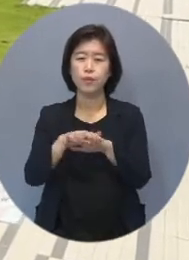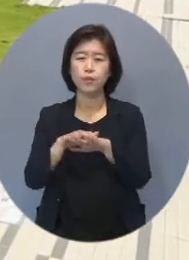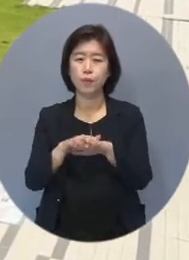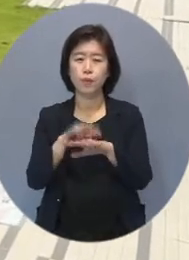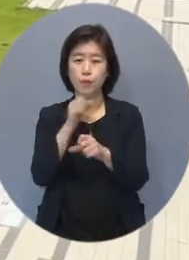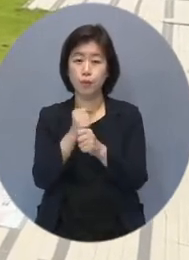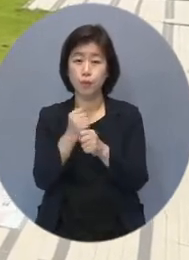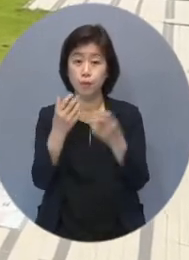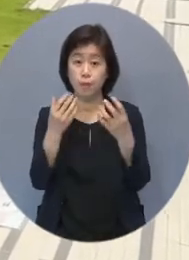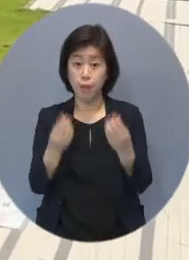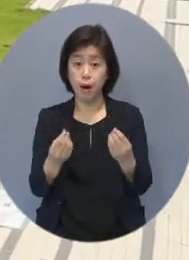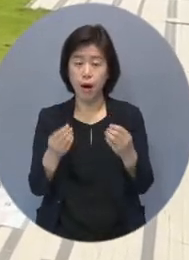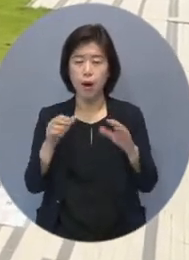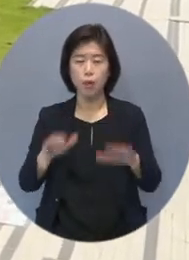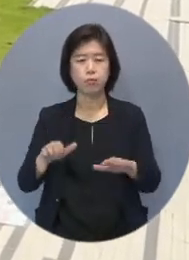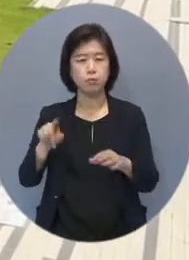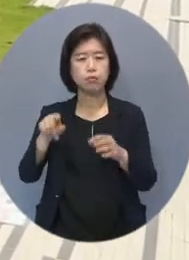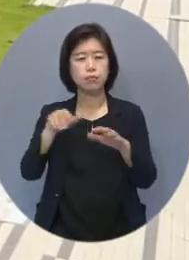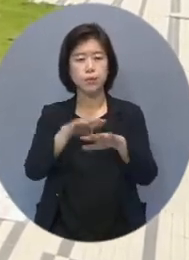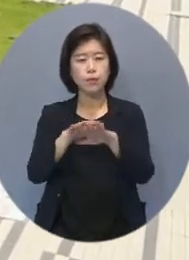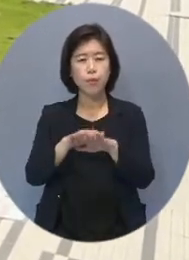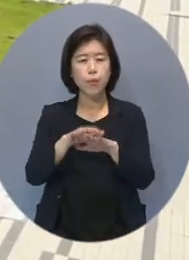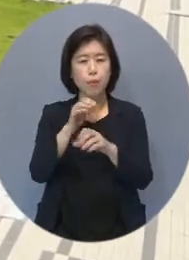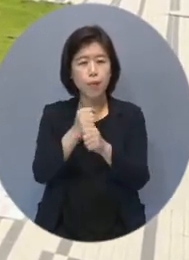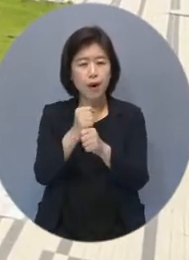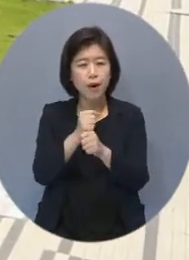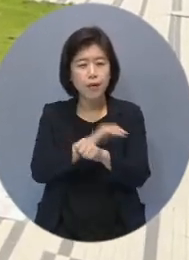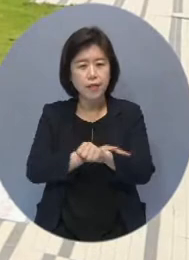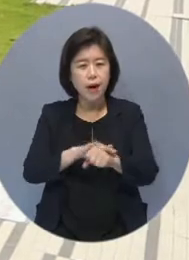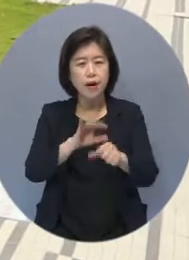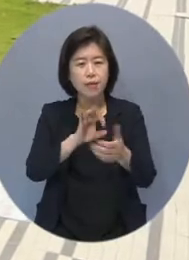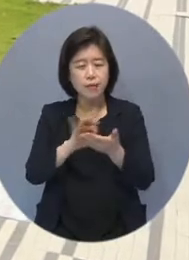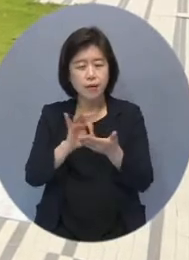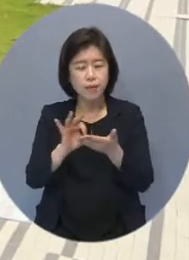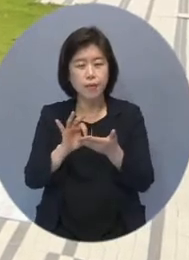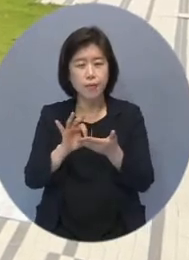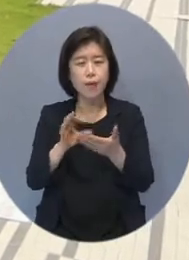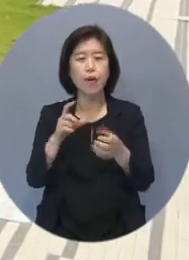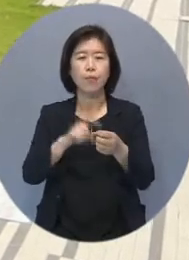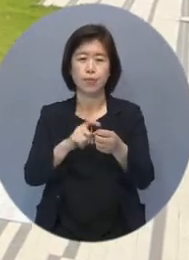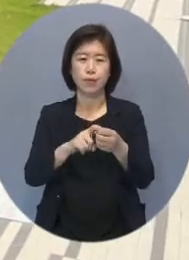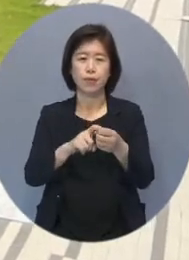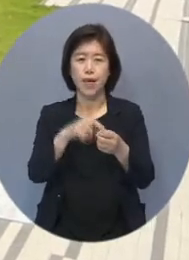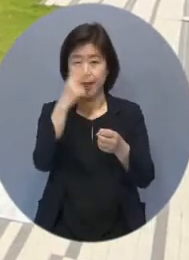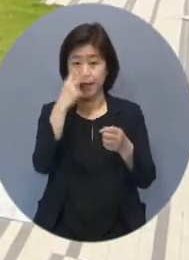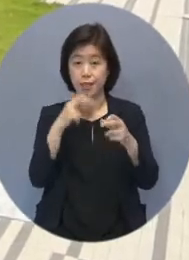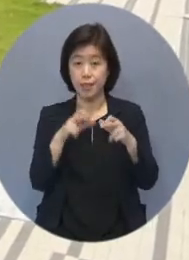이제 좀 어떻게 만들어졌는지 시각장애 아이가 와서 한번 만져보고 공간을 한번